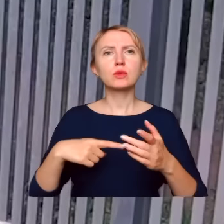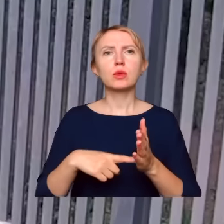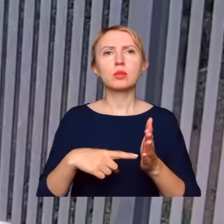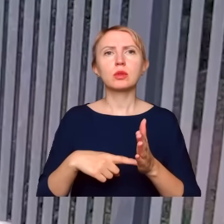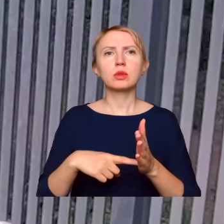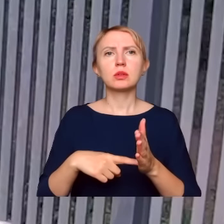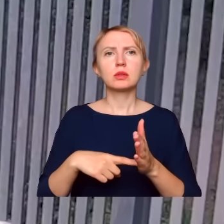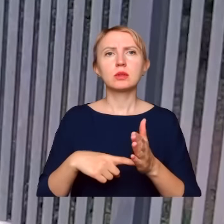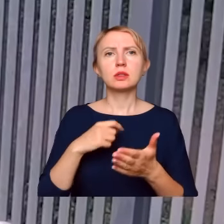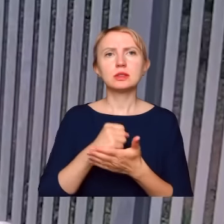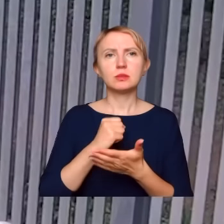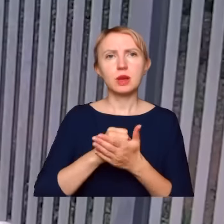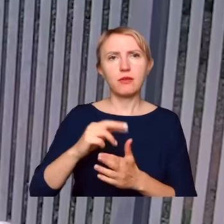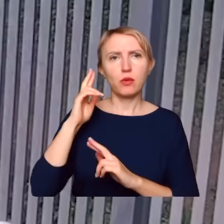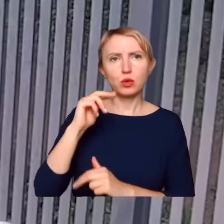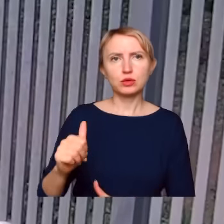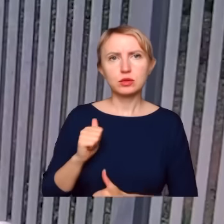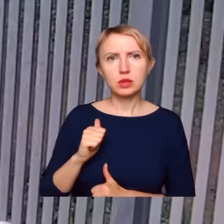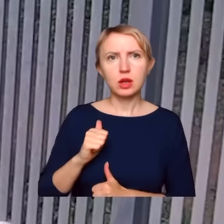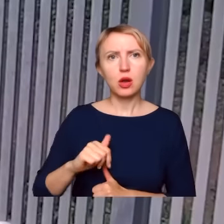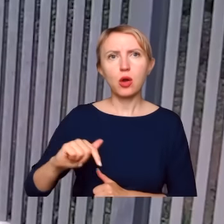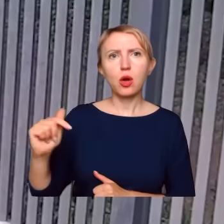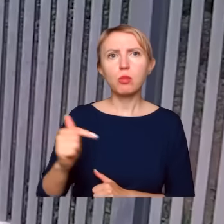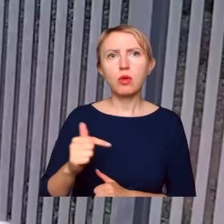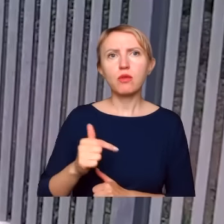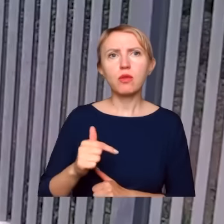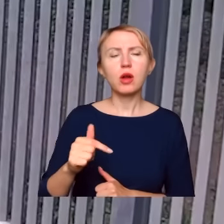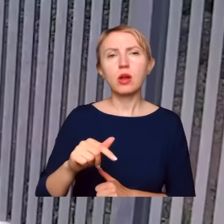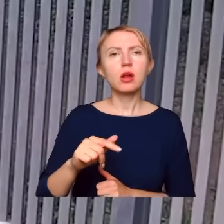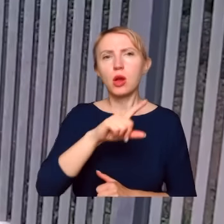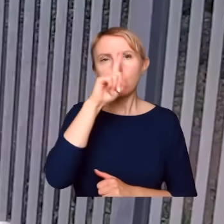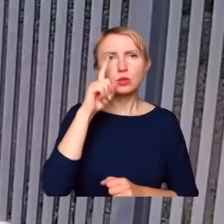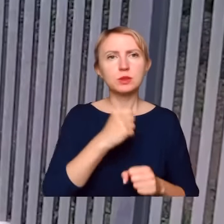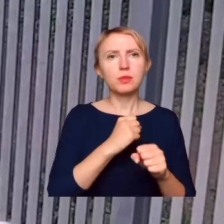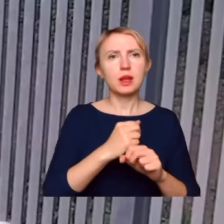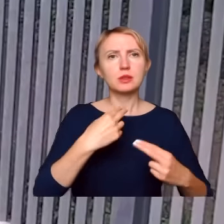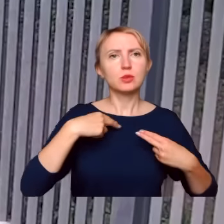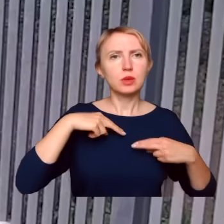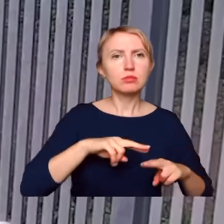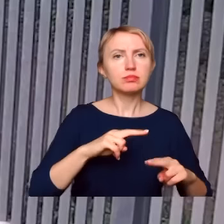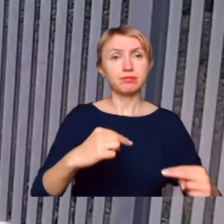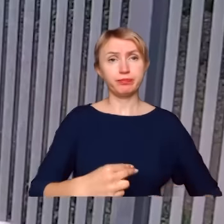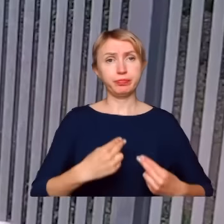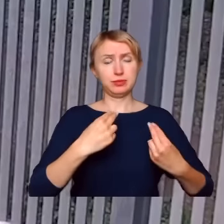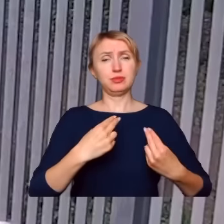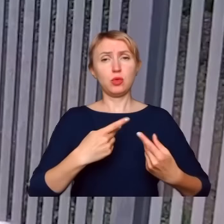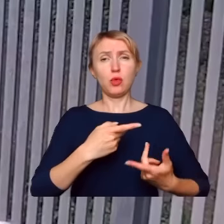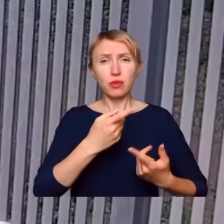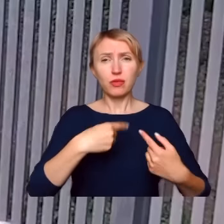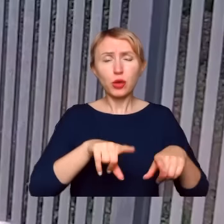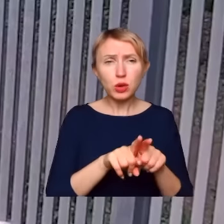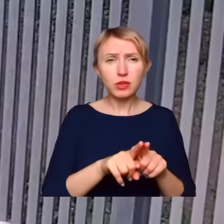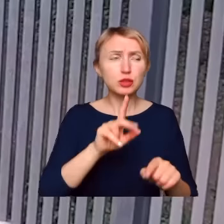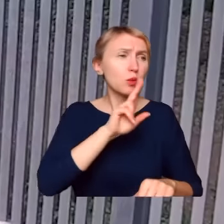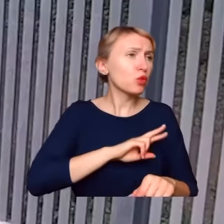spraw wojskowych, a obowiązkiem podwładnych jest przekazywanie tych informacji. Czy się komuś podoba, czy nie, bo takie są po prostu